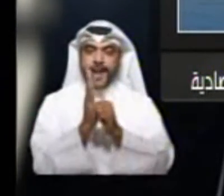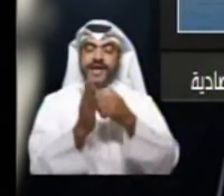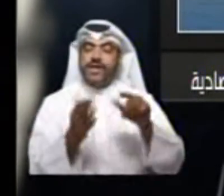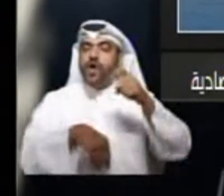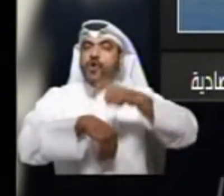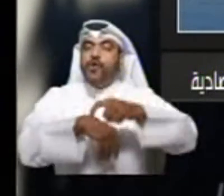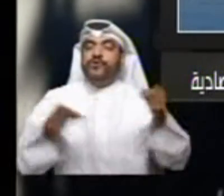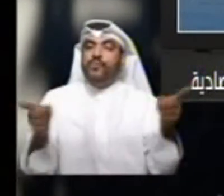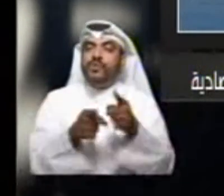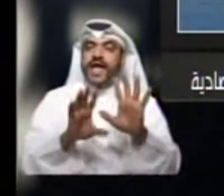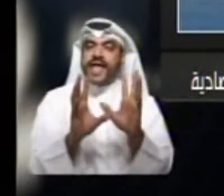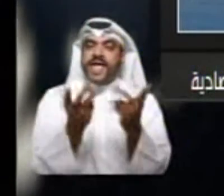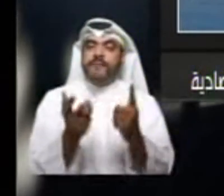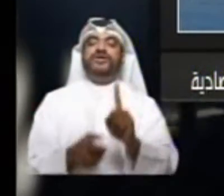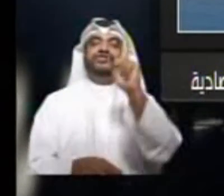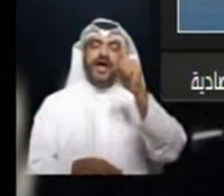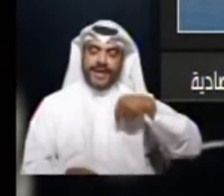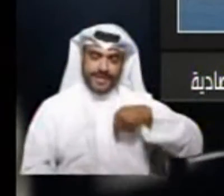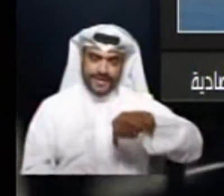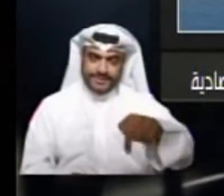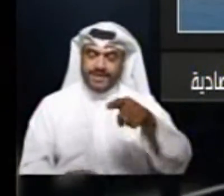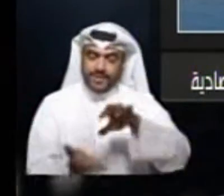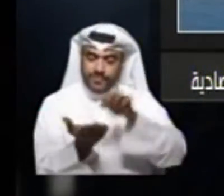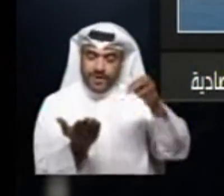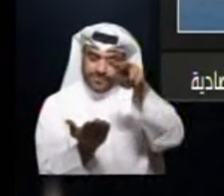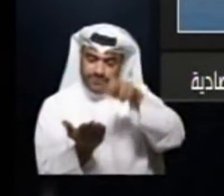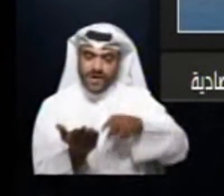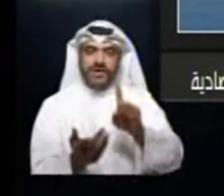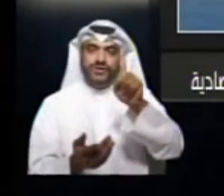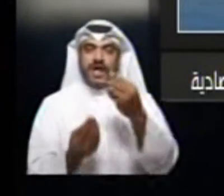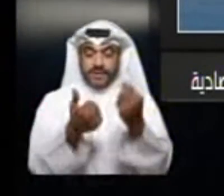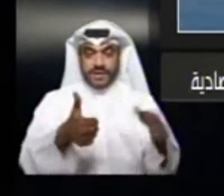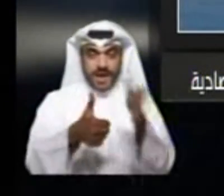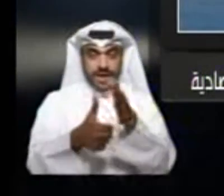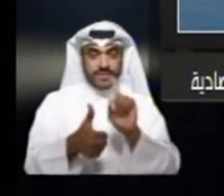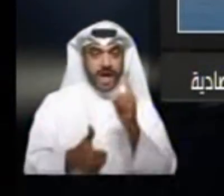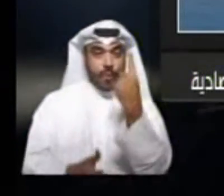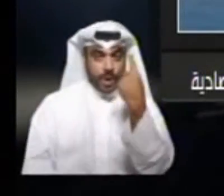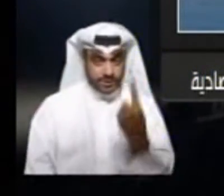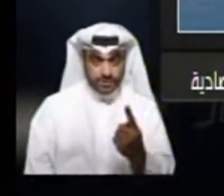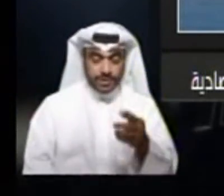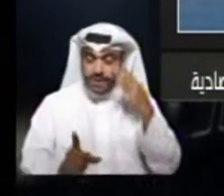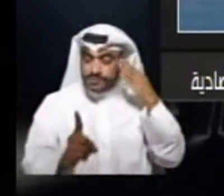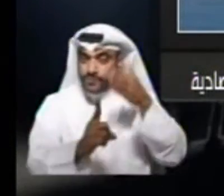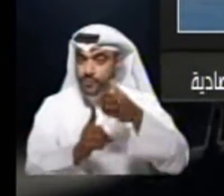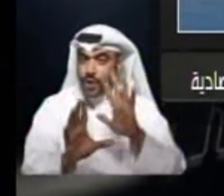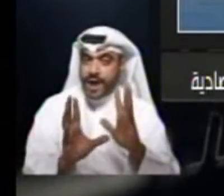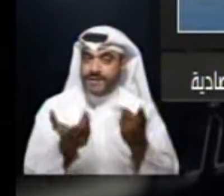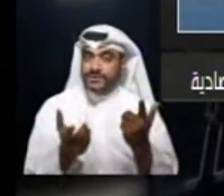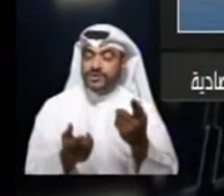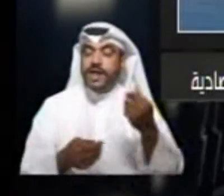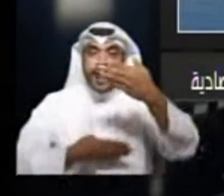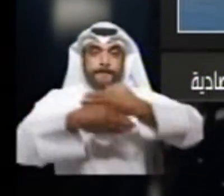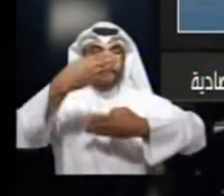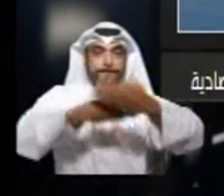المدة متى راح تكون إقفالها حتى نستطيع أن نقوم بالتعويضات. لكن إحنا الأولوية الحين مركزين على